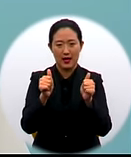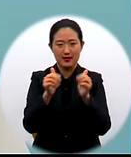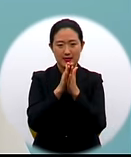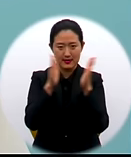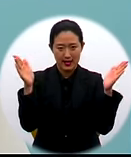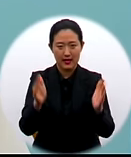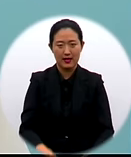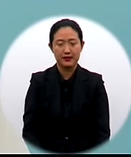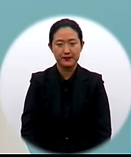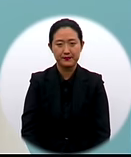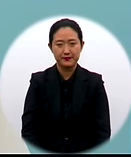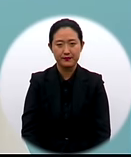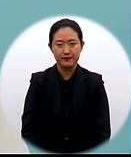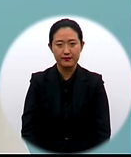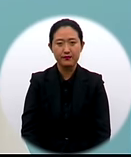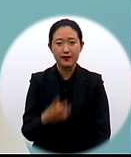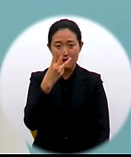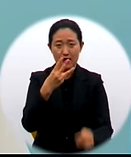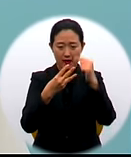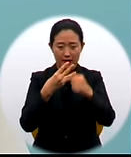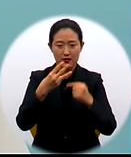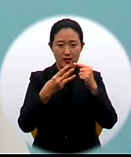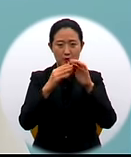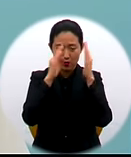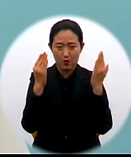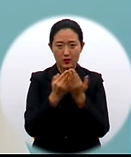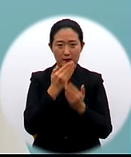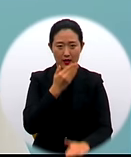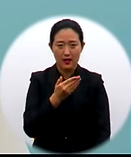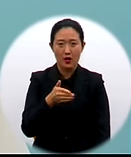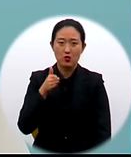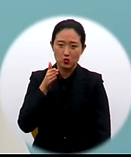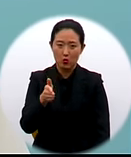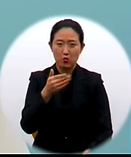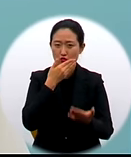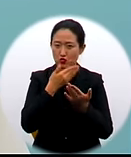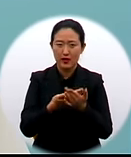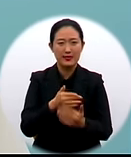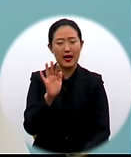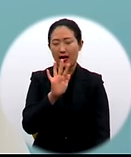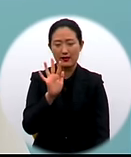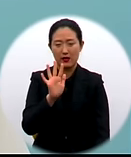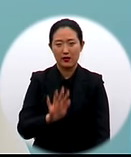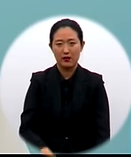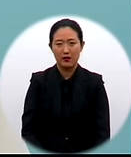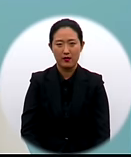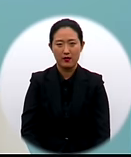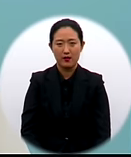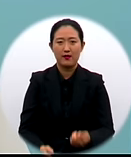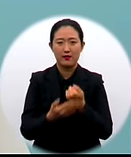가리기 위해서 AI를 도입하는 거예요. 사실은 이 세 가지 트렌드를 모두 살펴보면 알 수 있죠.